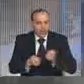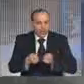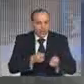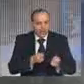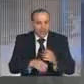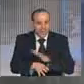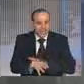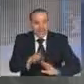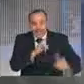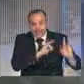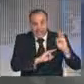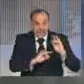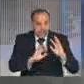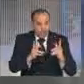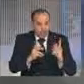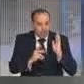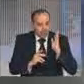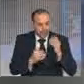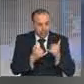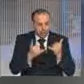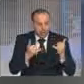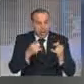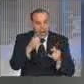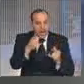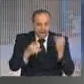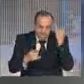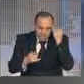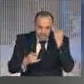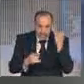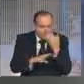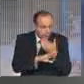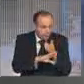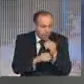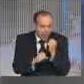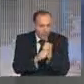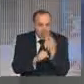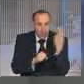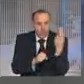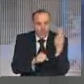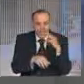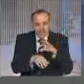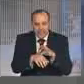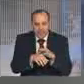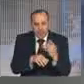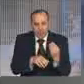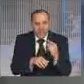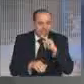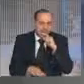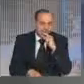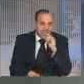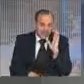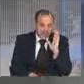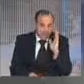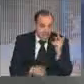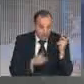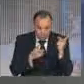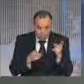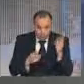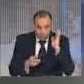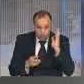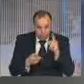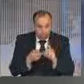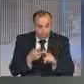والصناعه التقليديه ندوه صحفيه عن مشروع انجاز كليه للطب بجهه جابس الحاضرون في